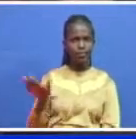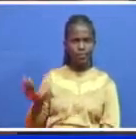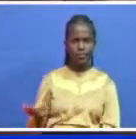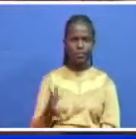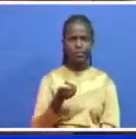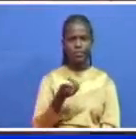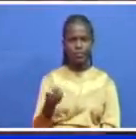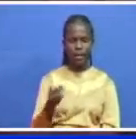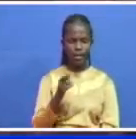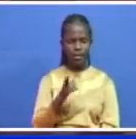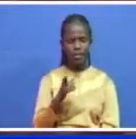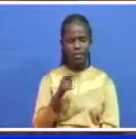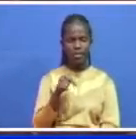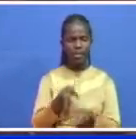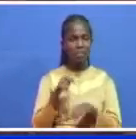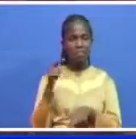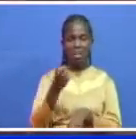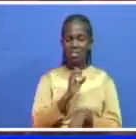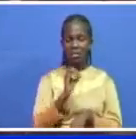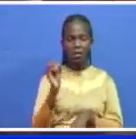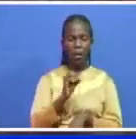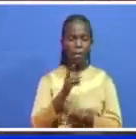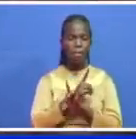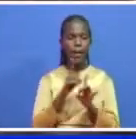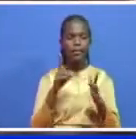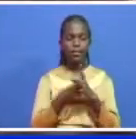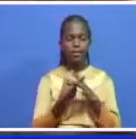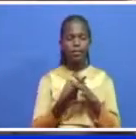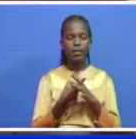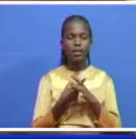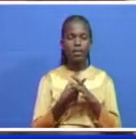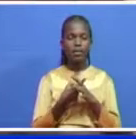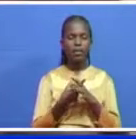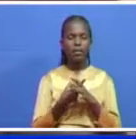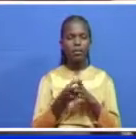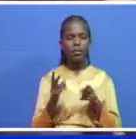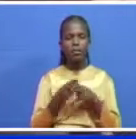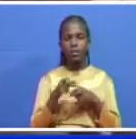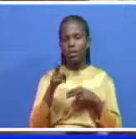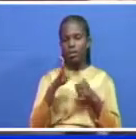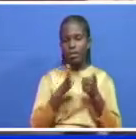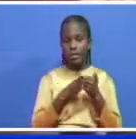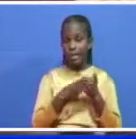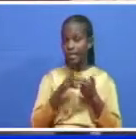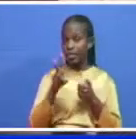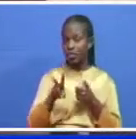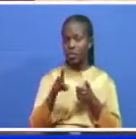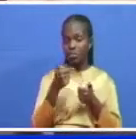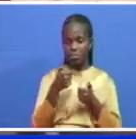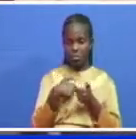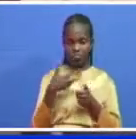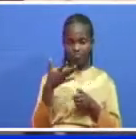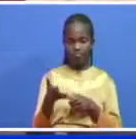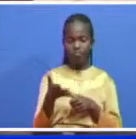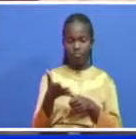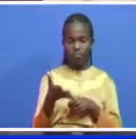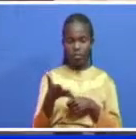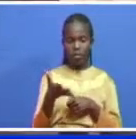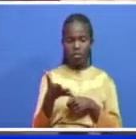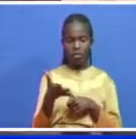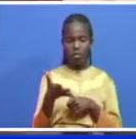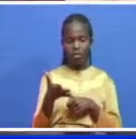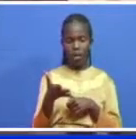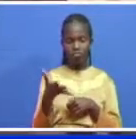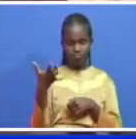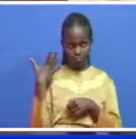Na hiyo haikuwa mara ya kwanza, ilianza hii shida kutoka 1992. Mimi nilikuwa hapa hiyo shida siku